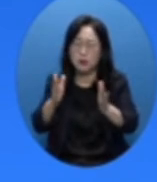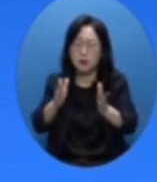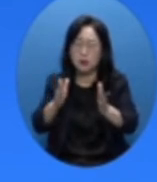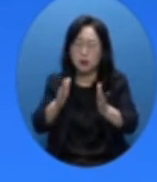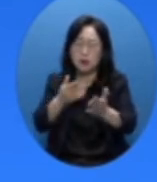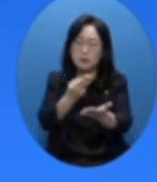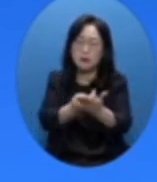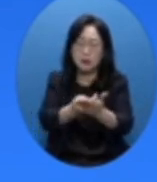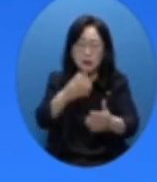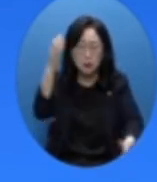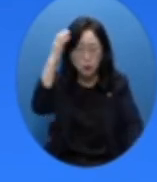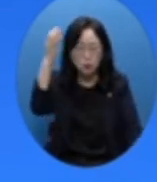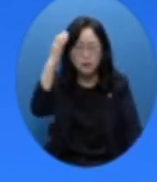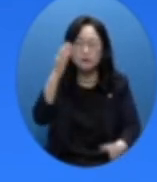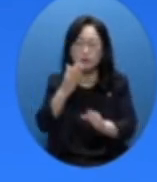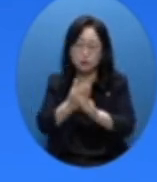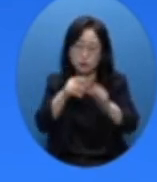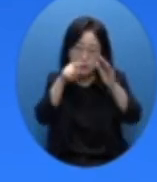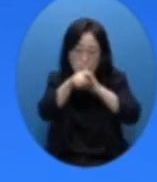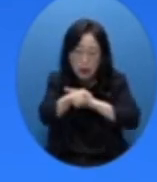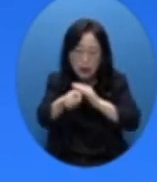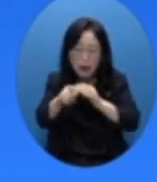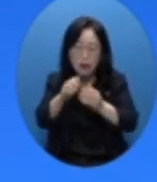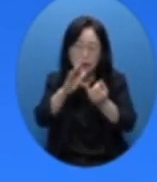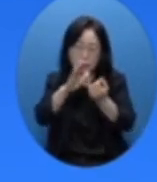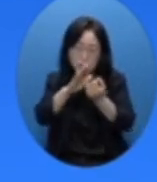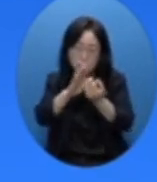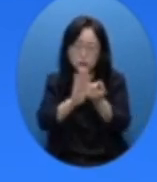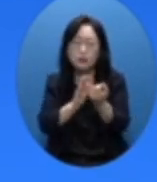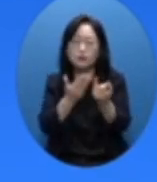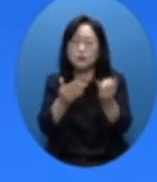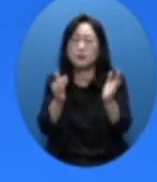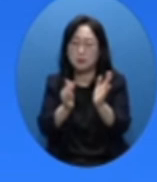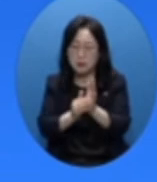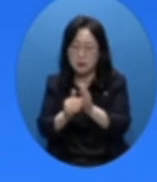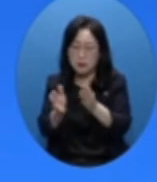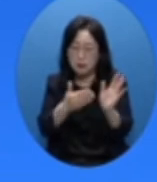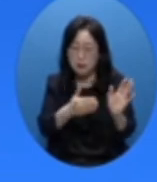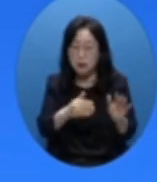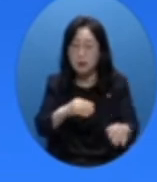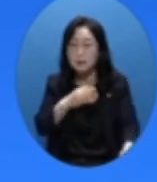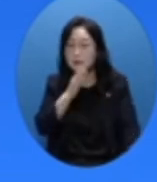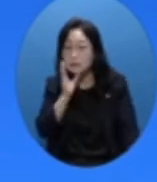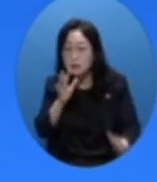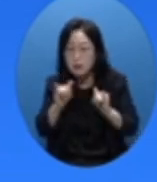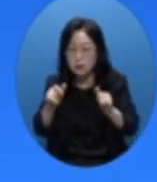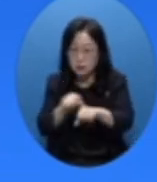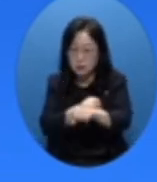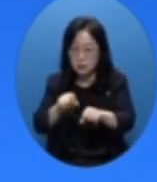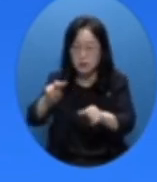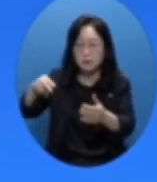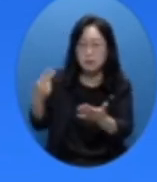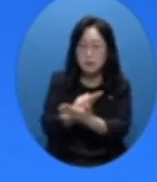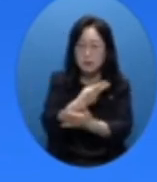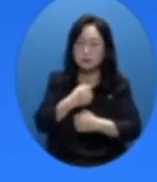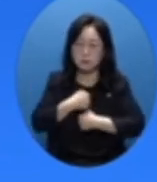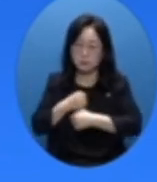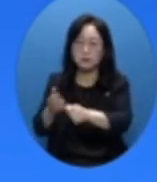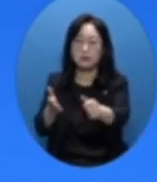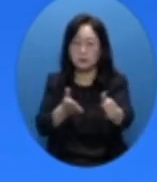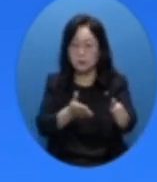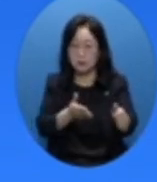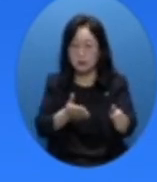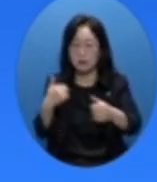해석 기대 드리고 왔는데 날두 싶어도 특별히 넘어지는 것 조심하셔야 됩니다 그래서